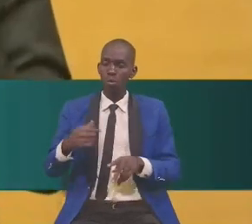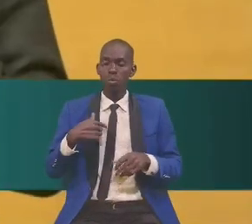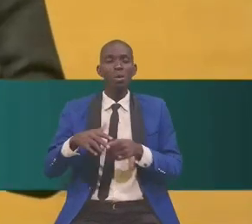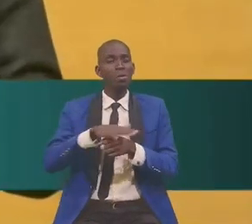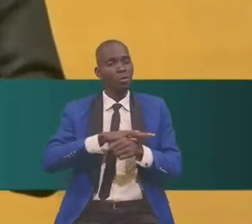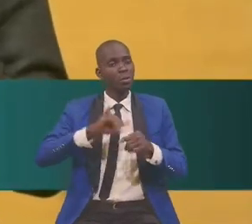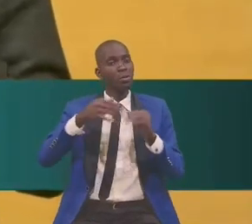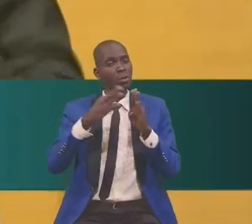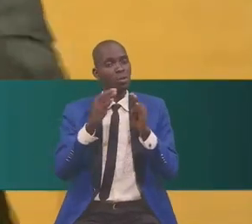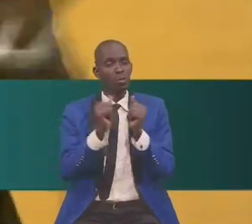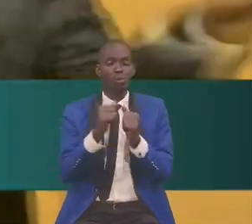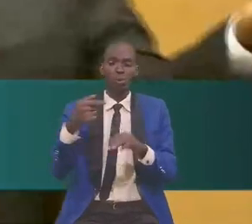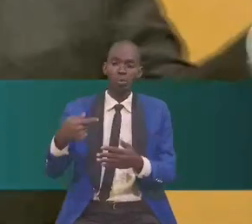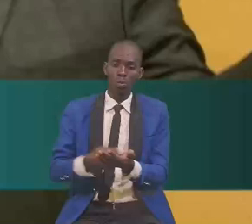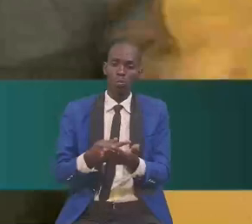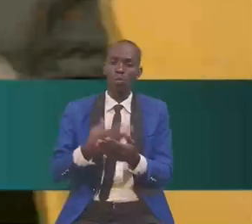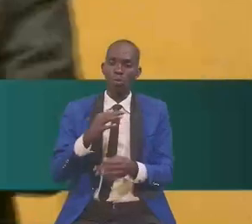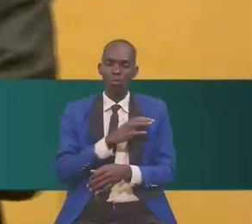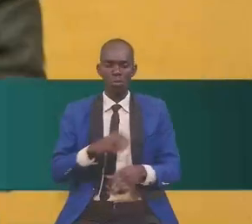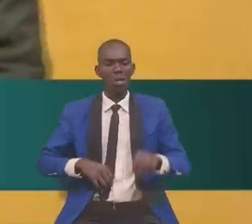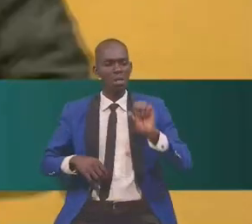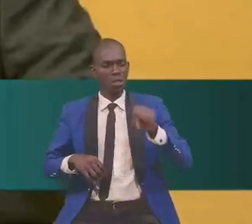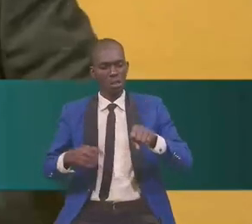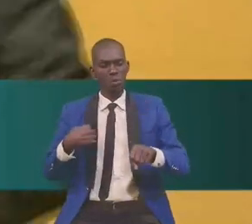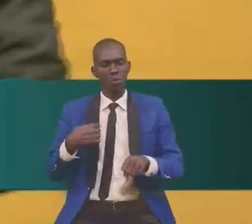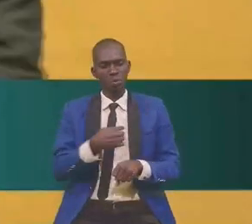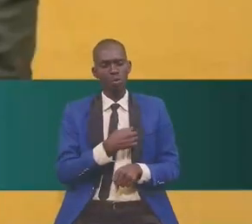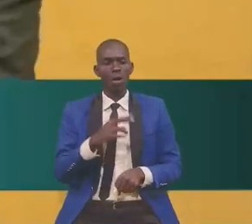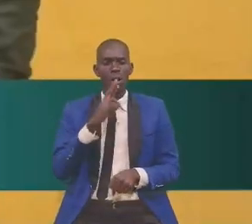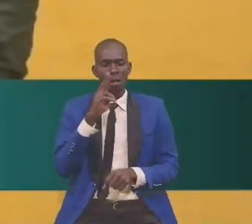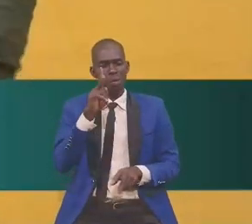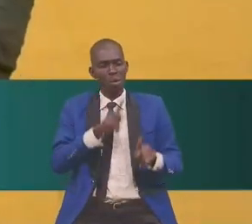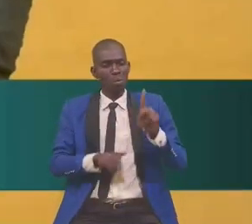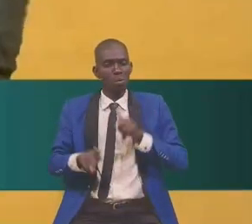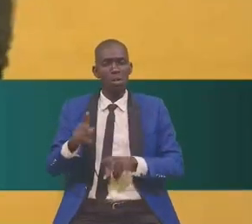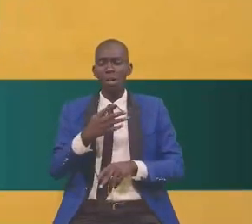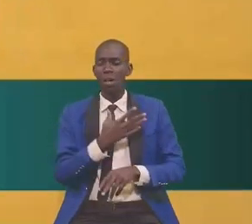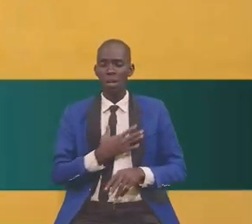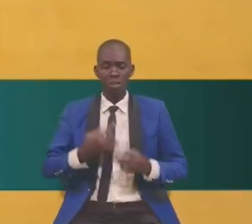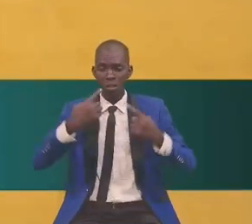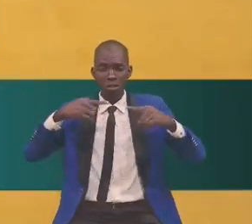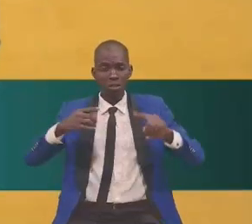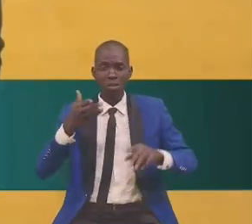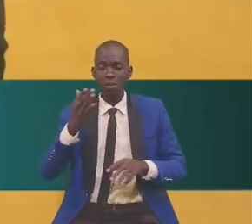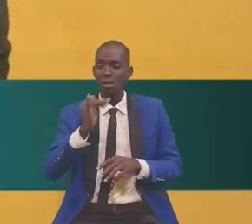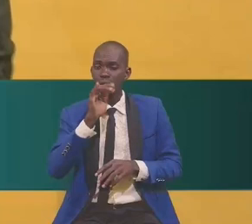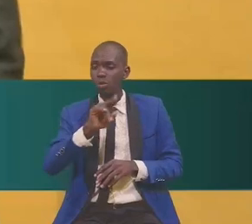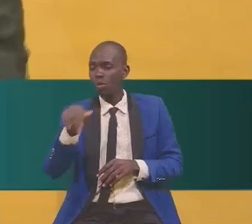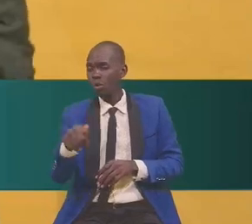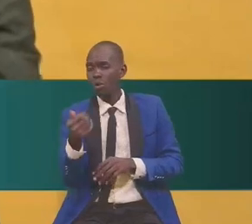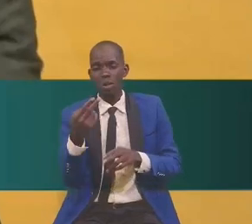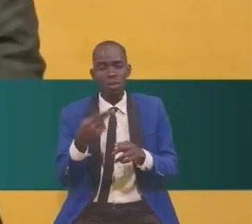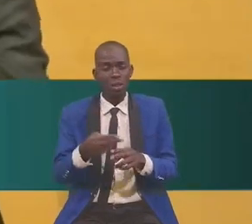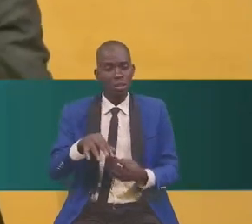l'avons fait. Et aidez, il n'y a pas un autre nom qui a été donné par lequel quelqu'un peut être sauvé, sauf le nom de